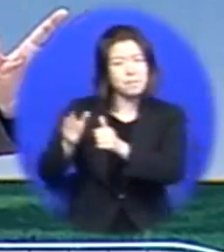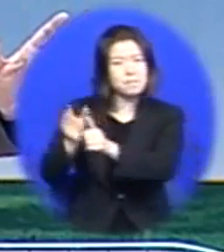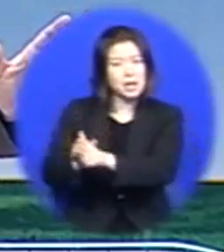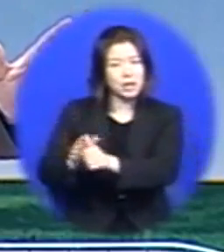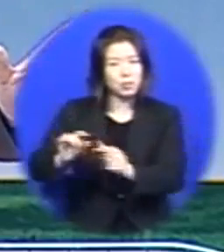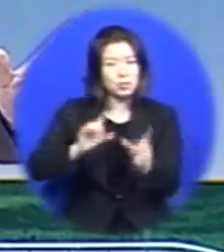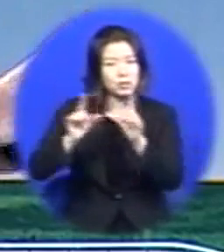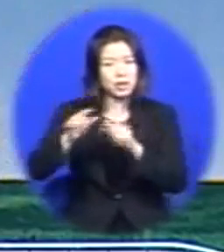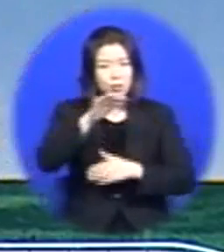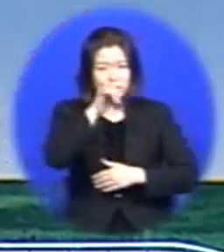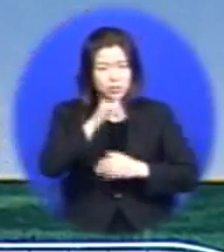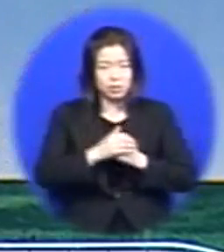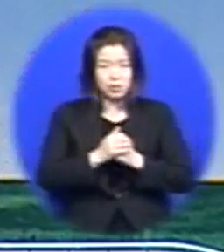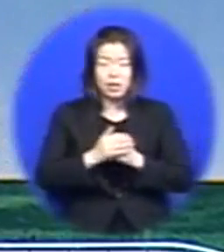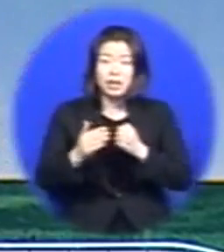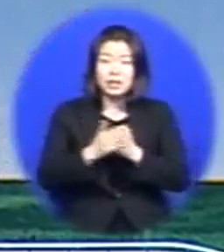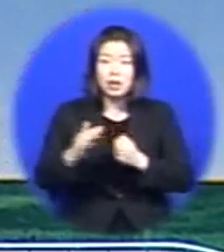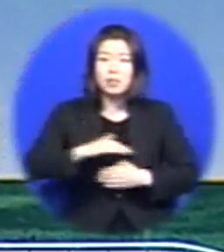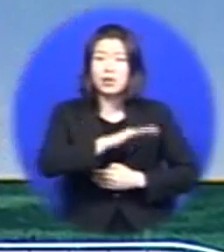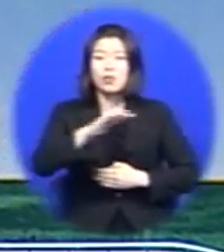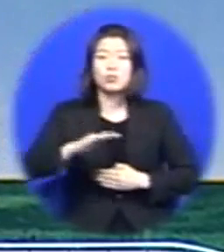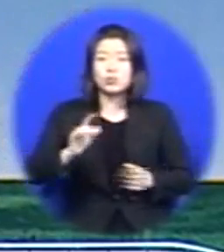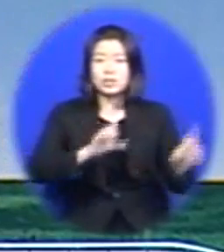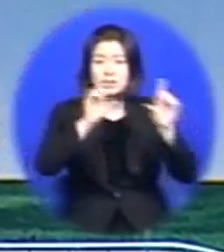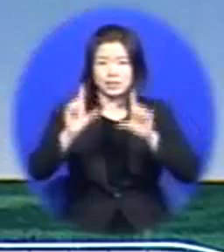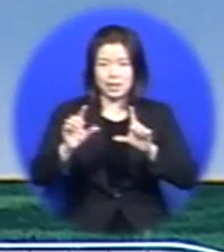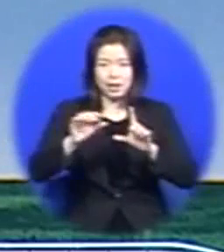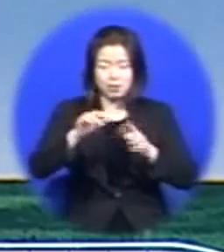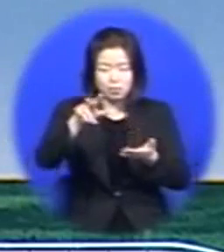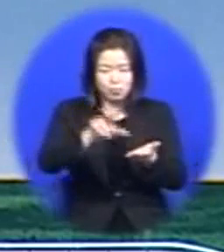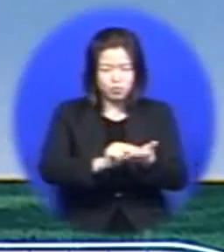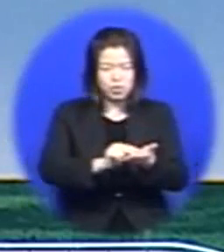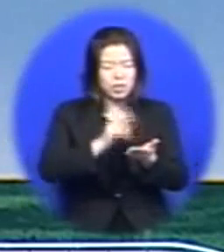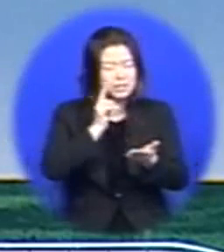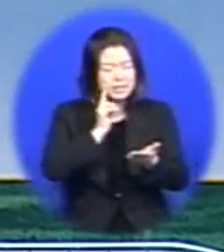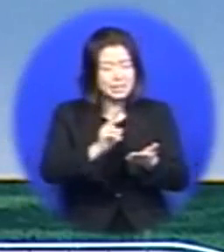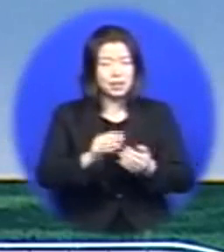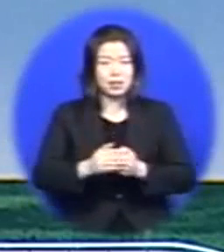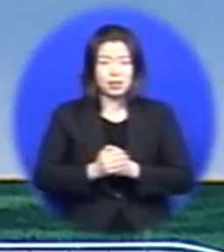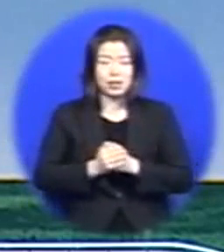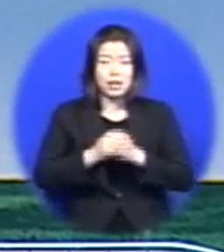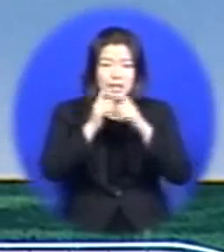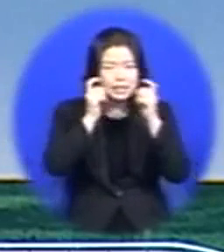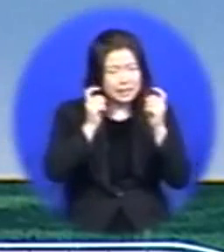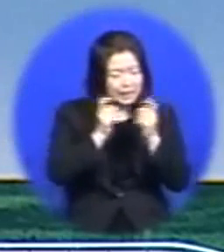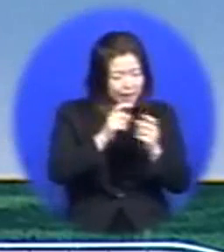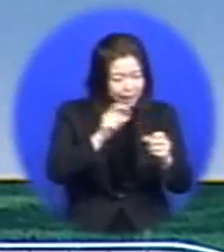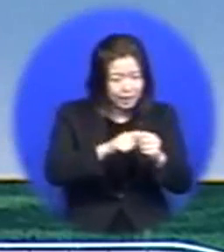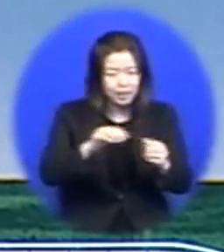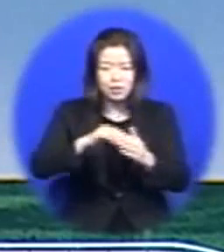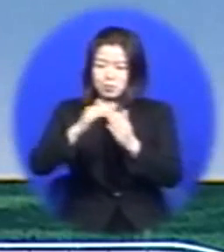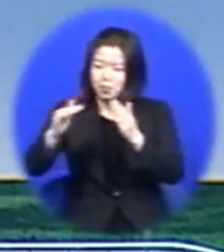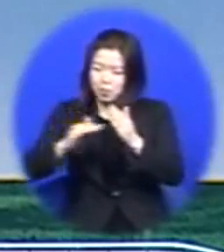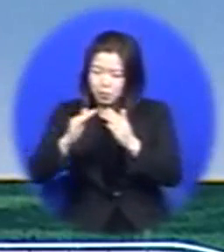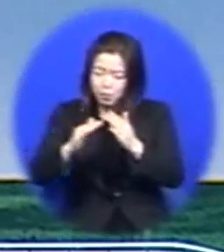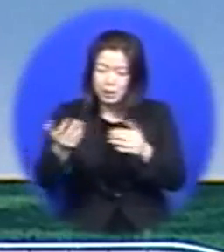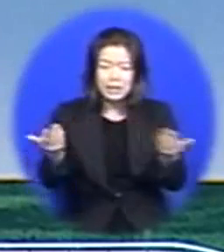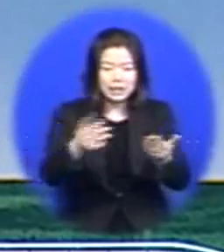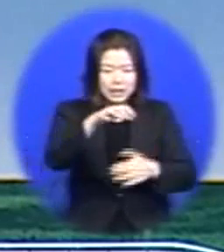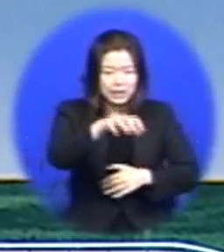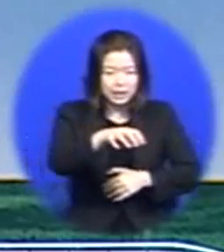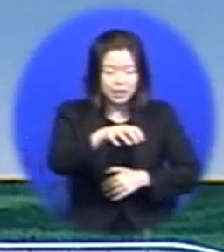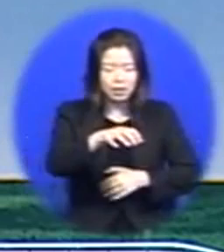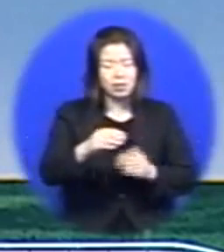거예요. 그래서 우리의 삶의 문제가 심각한 겁니다. 개인적으로든지 가정으로든지 일터에서든지.